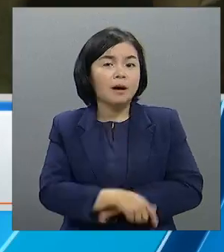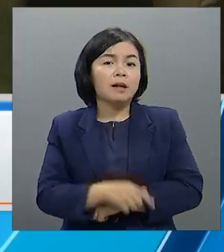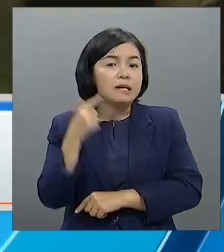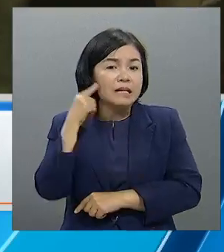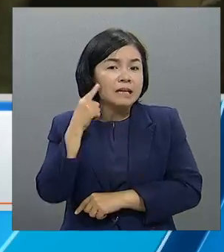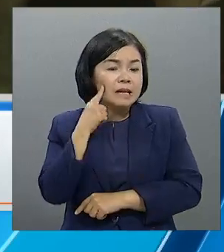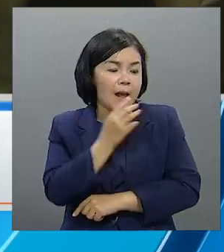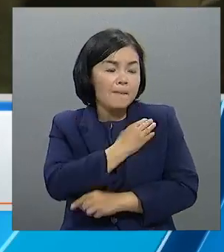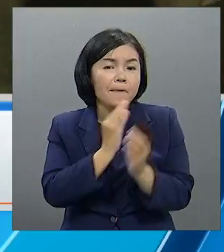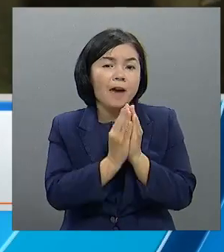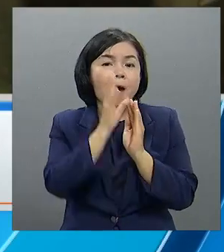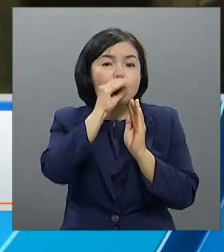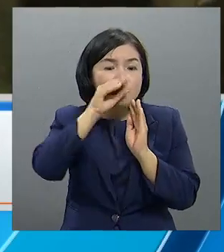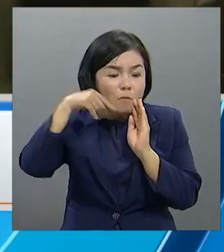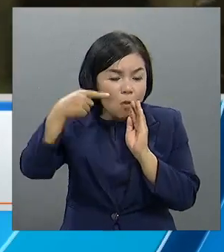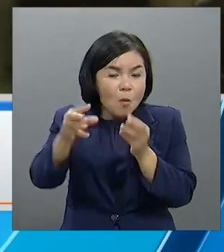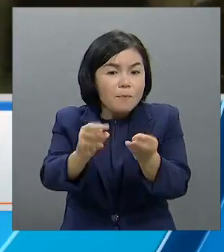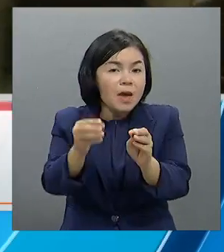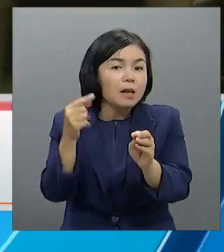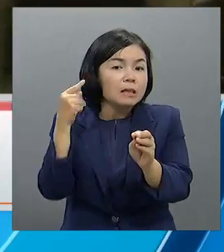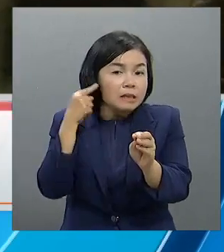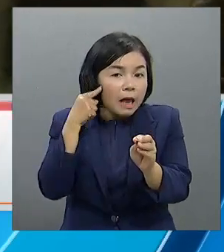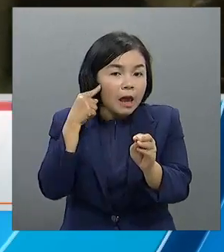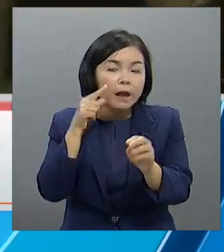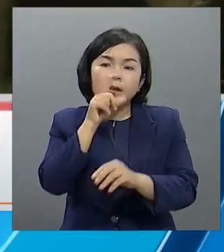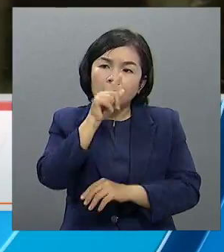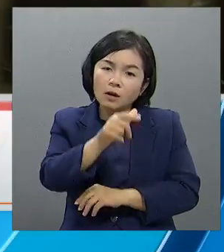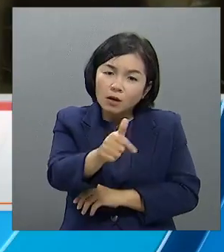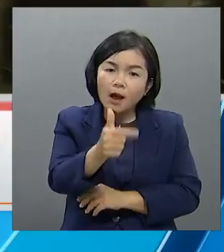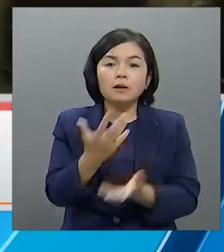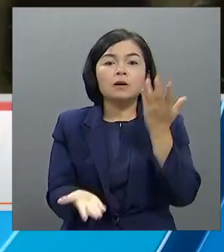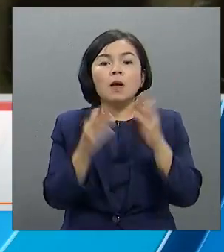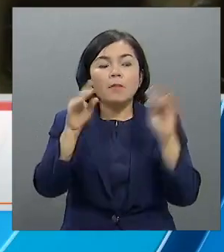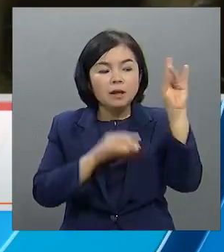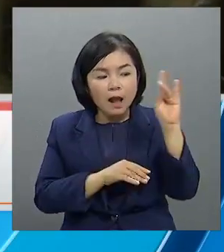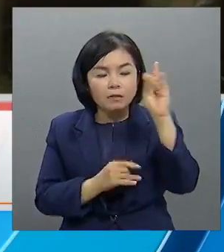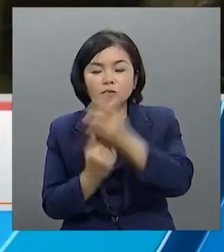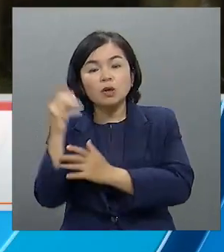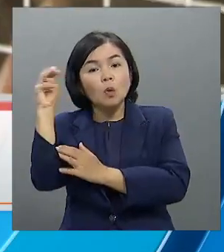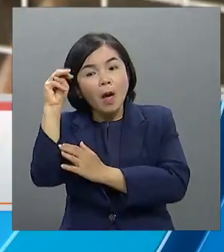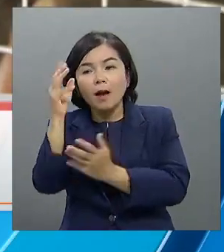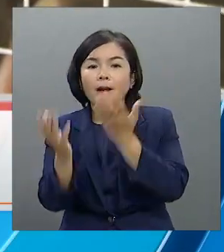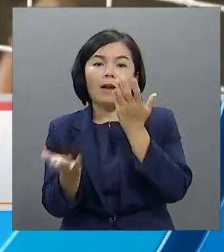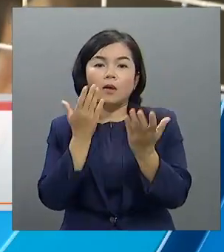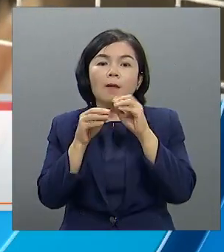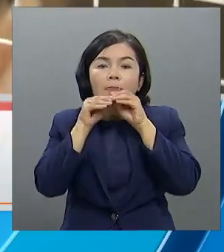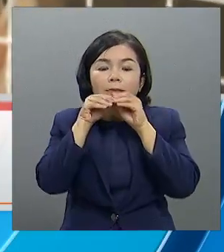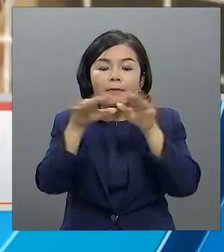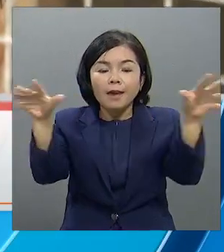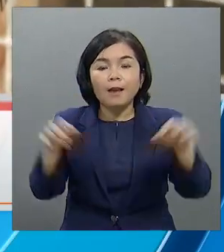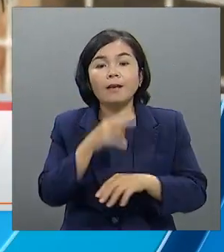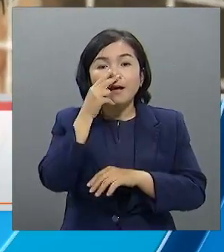ใจนะเขาบอกว่าอย่างสัตว์ก็ดีต้นไม้ก็ดีใช่ไหมบางทีที่เราเคยนำเสนอกันเจ้าของเล่นกีตา